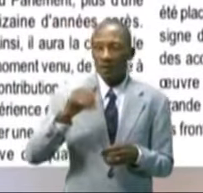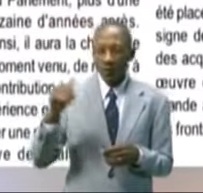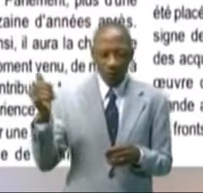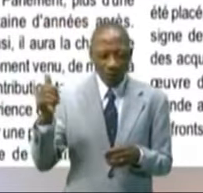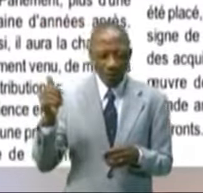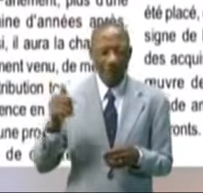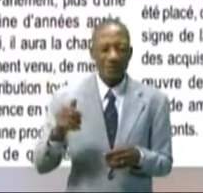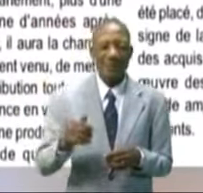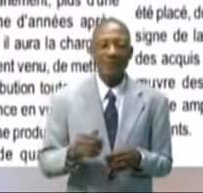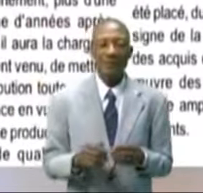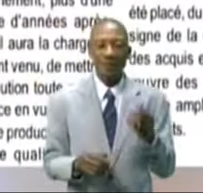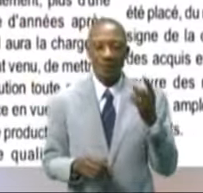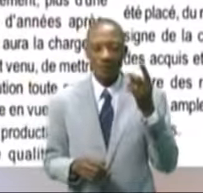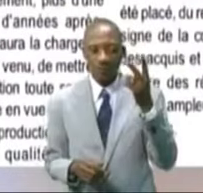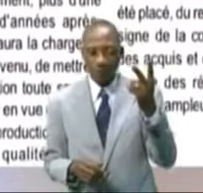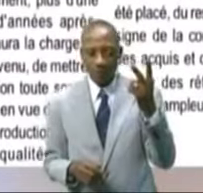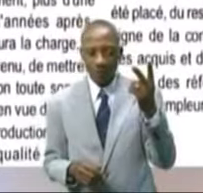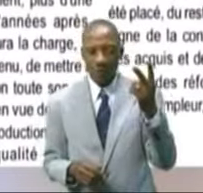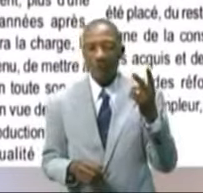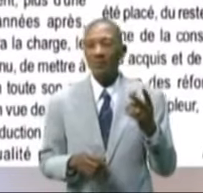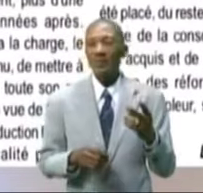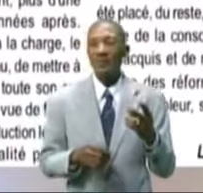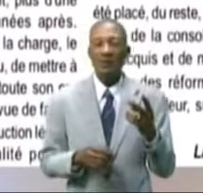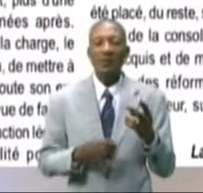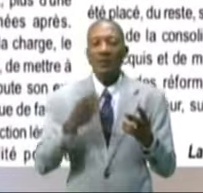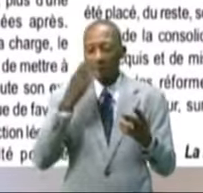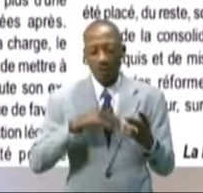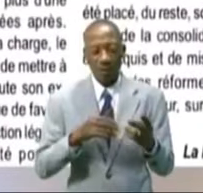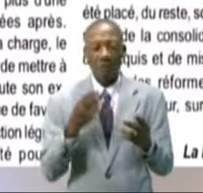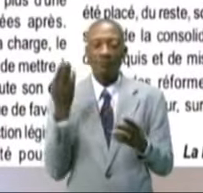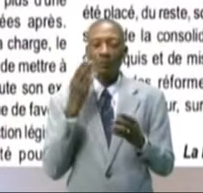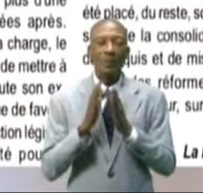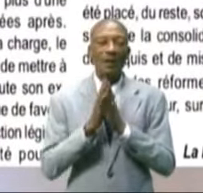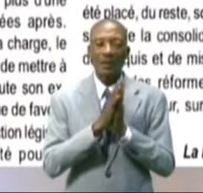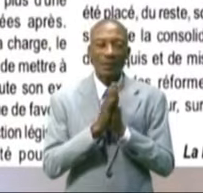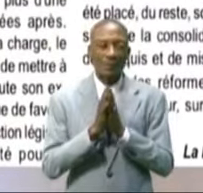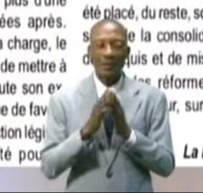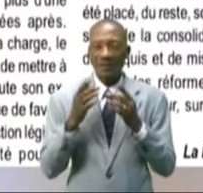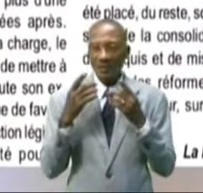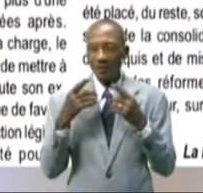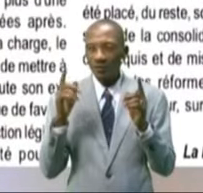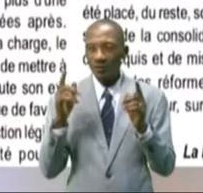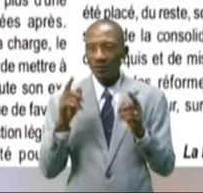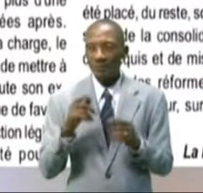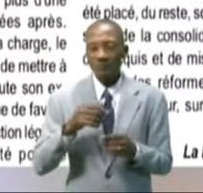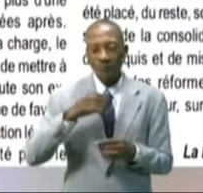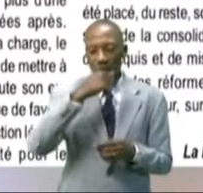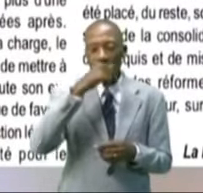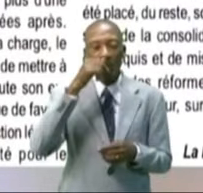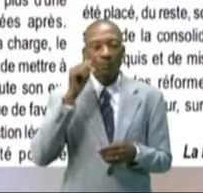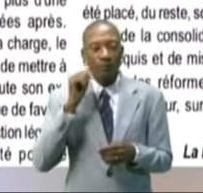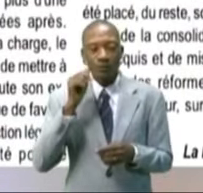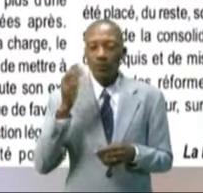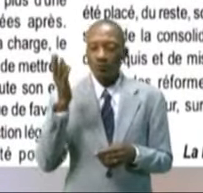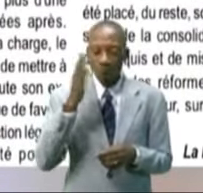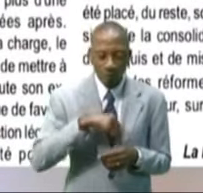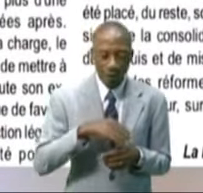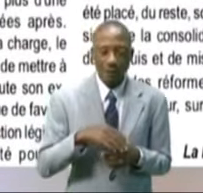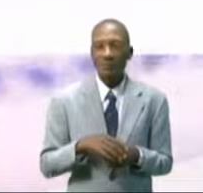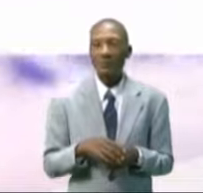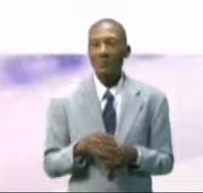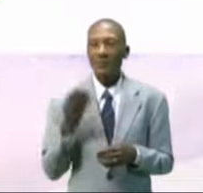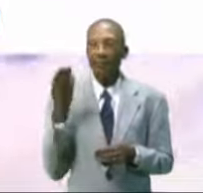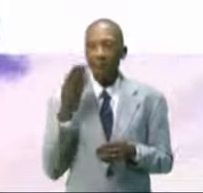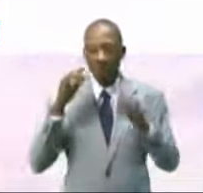de l'économie a obtenu 183 voix, suivi de Christophe Mbosso, 113 voix, et de Bahati, 69